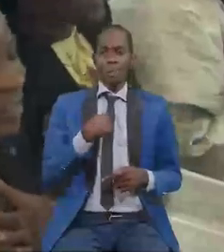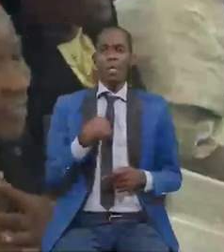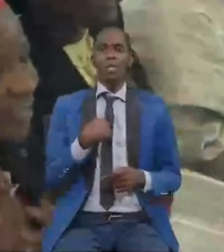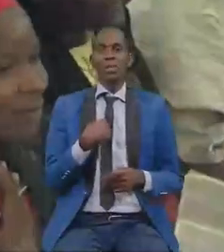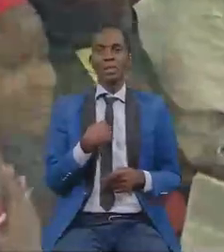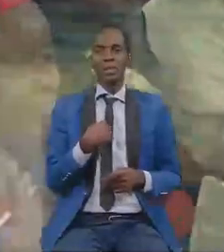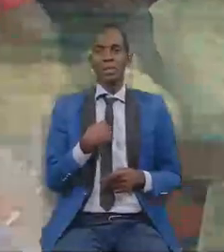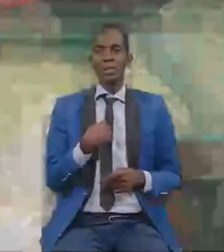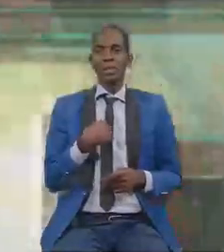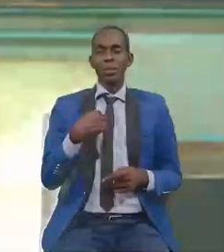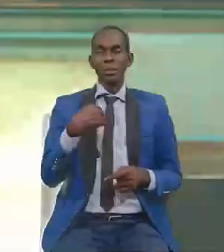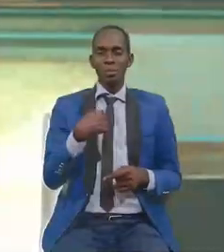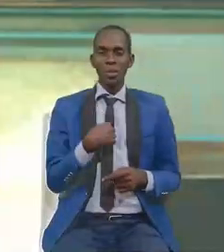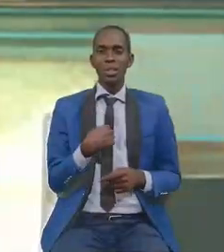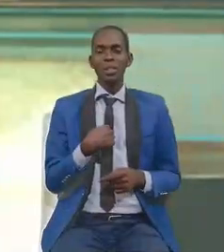Je dis moi.